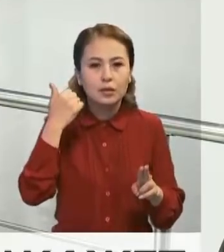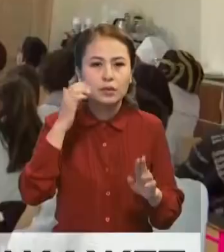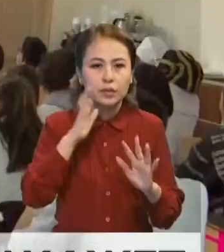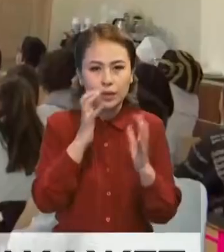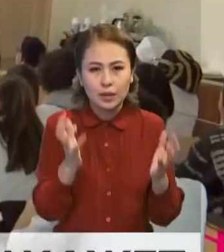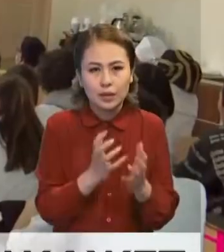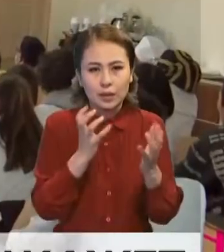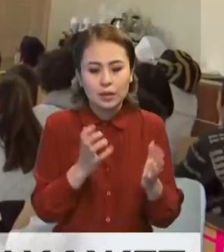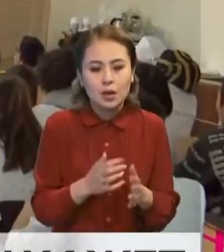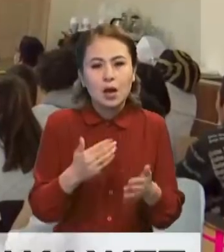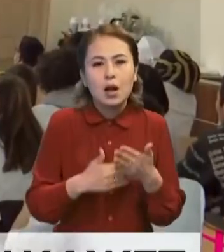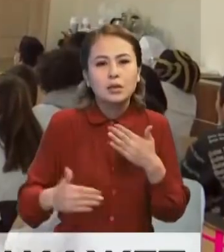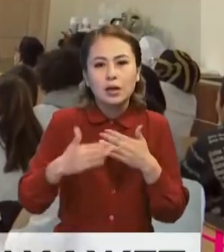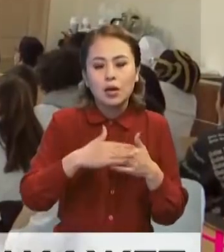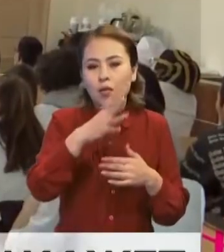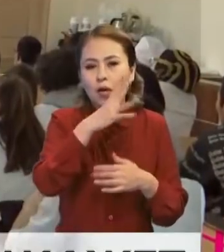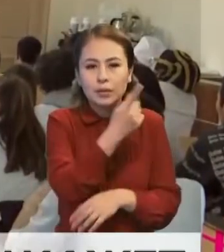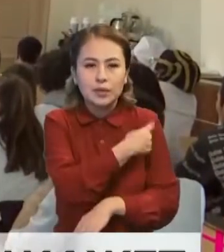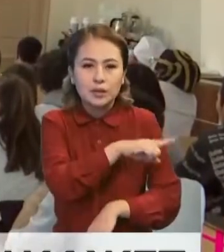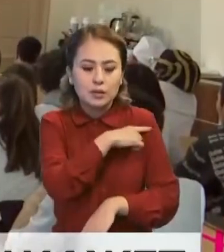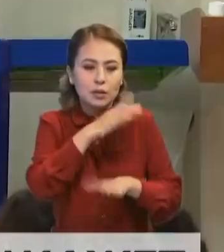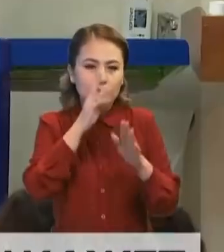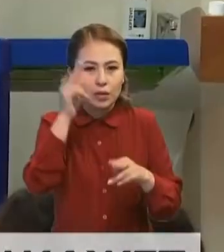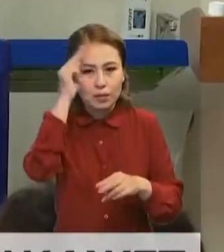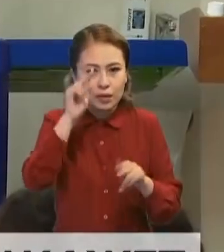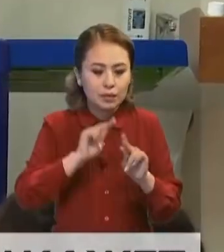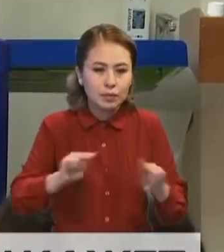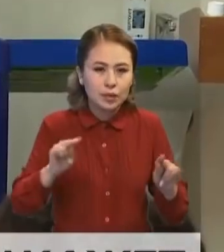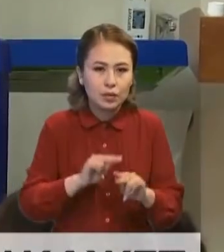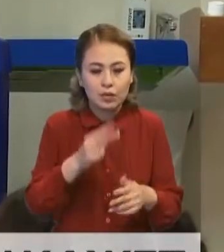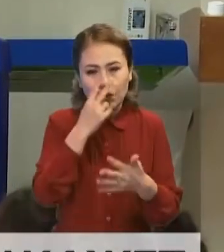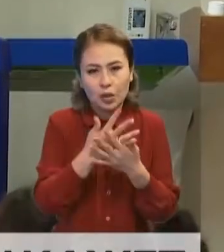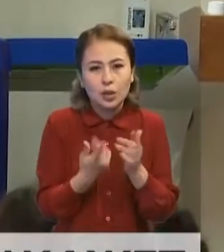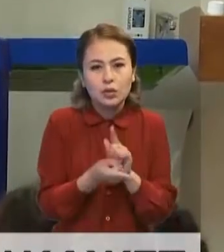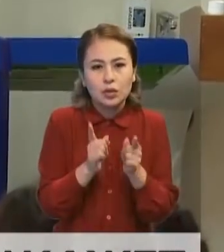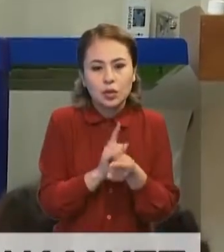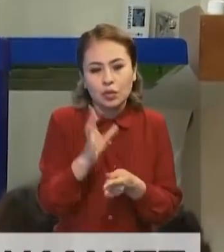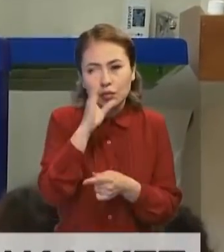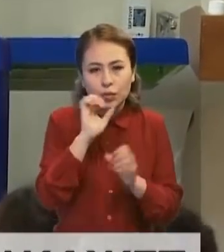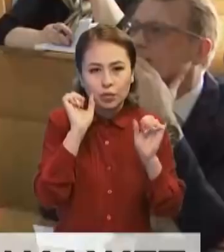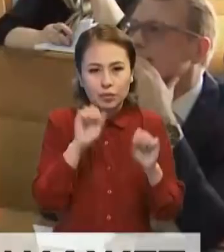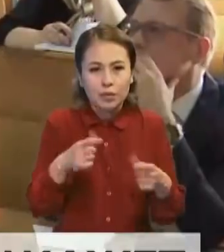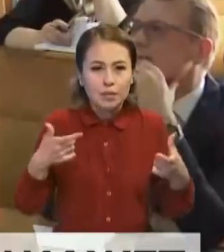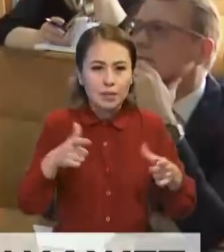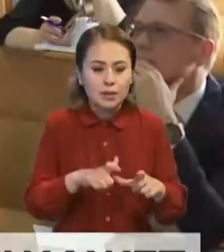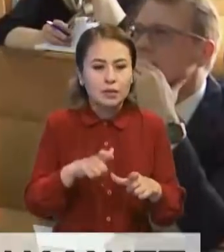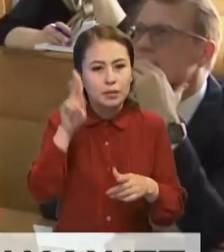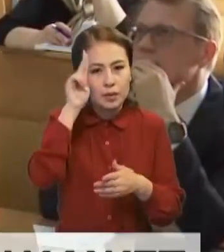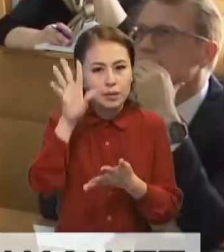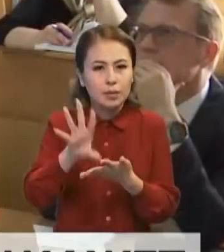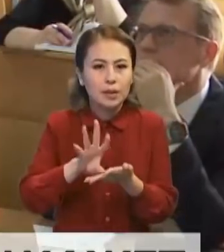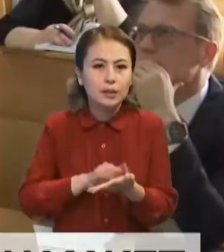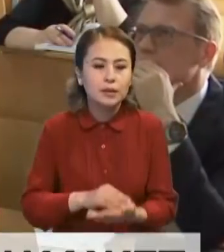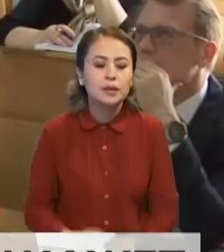сақтаймыз. Алдағы уақытта медицинада білім беру тәсілдері өзгеруі мүмкін. Бұл пандемиядан алған сабақ.